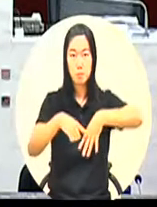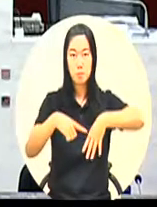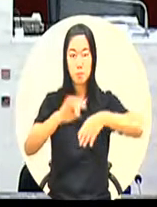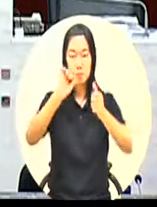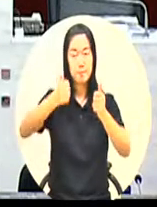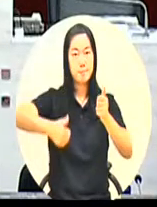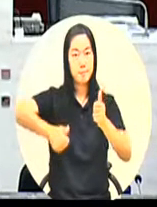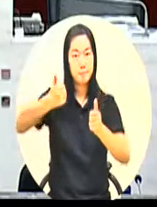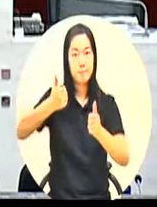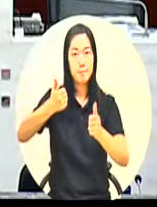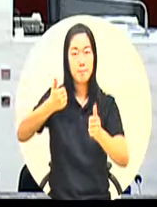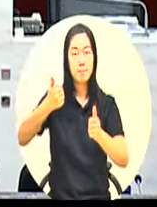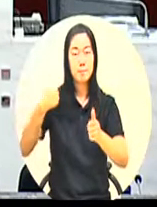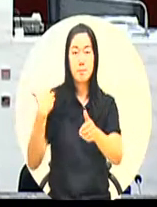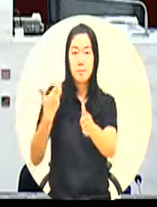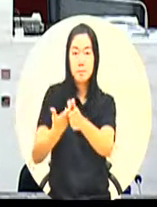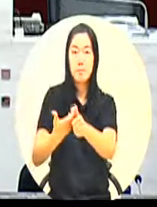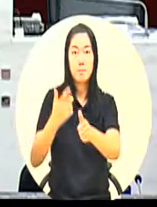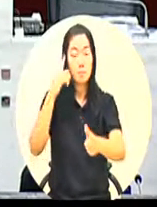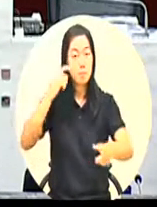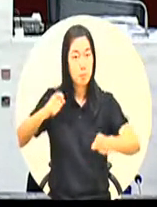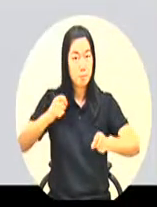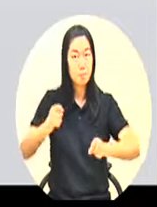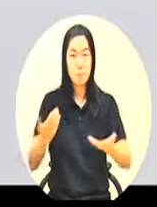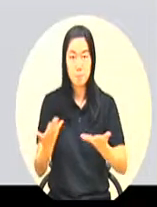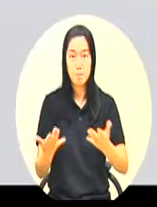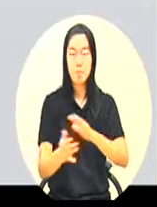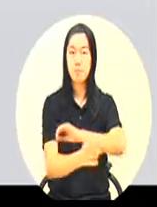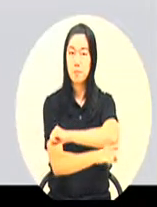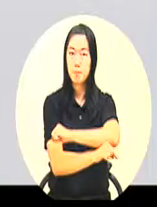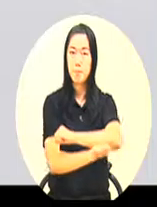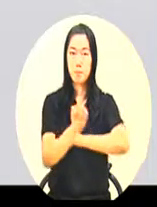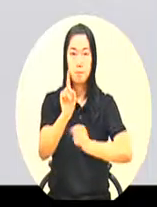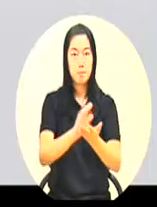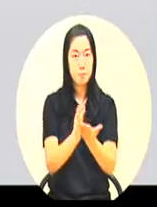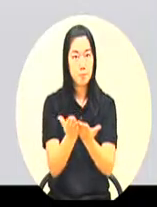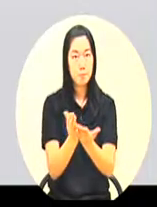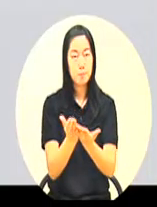案，请看最后一页。